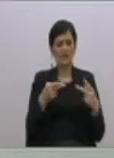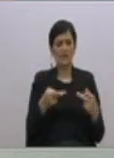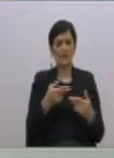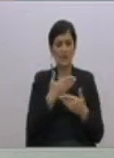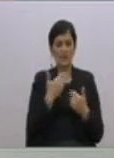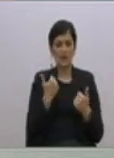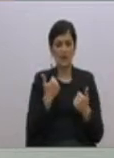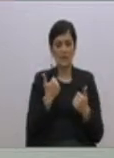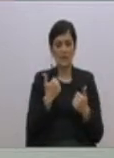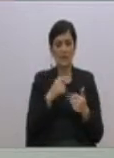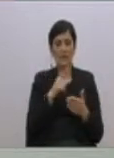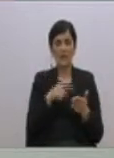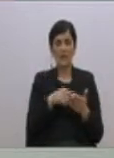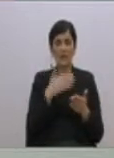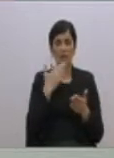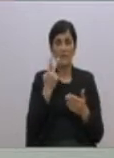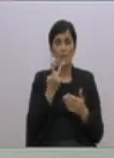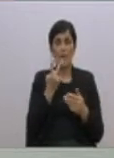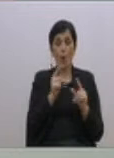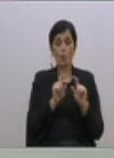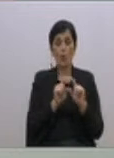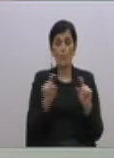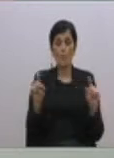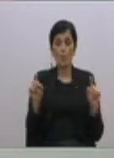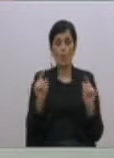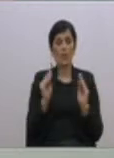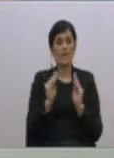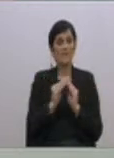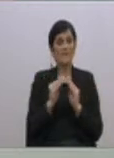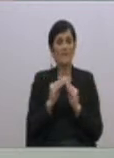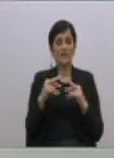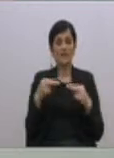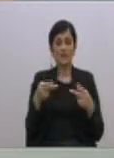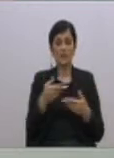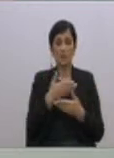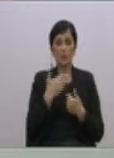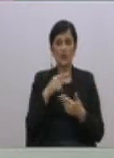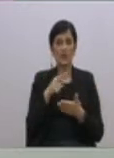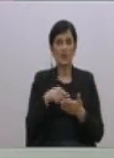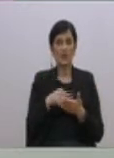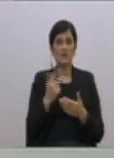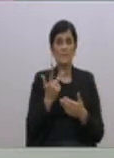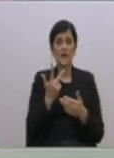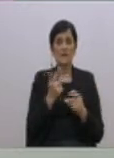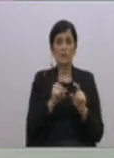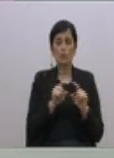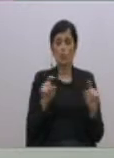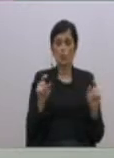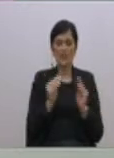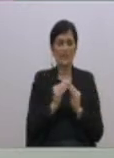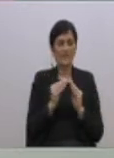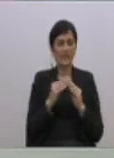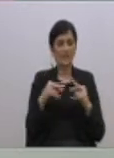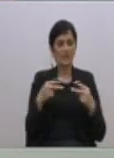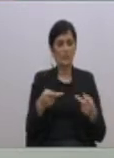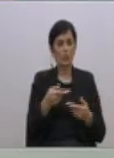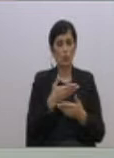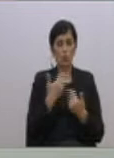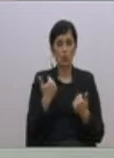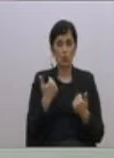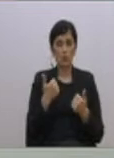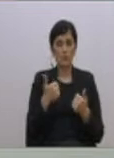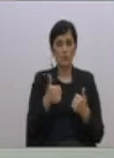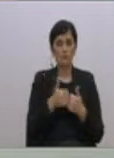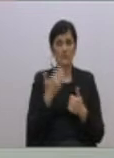წარმოდგენილი. კითხვები არ არის? მეორე მუხლი. უცვლელ რედაქციით არის წარმოდგენილი. კითხვები არ არის? მესამე მუხლი. უცვლელ რედაქციით არის წარმოდგენილი.